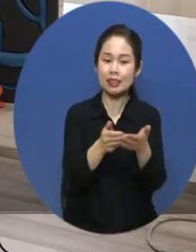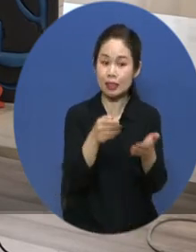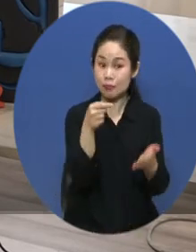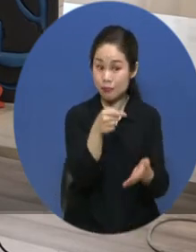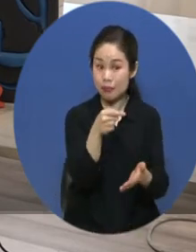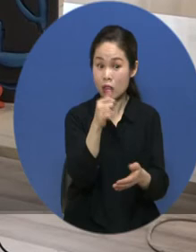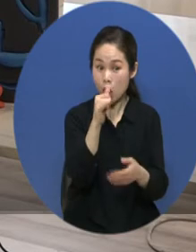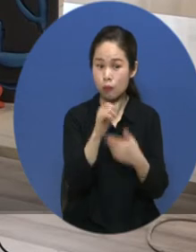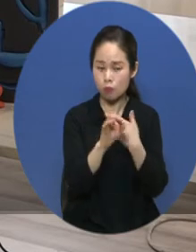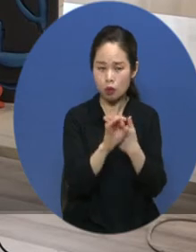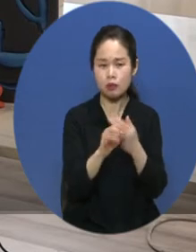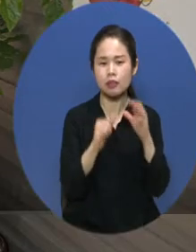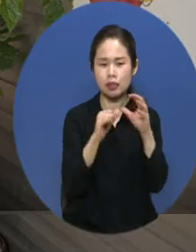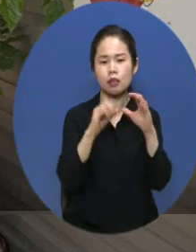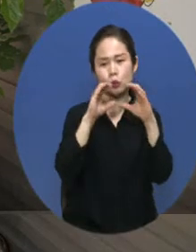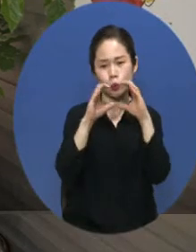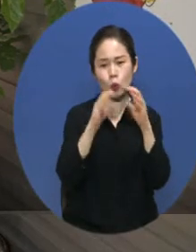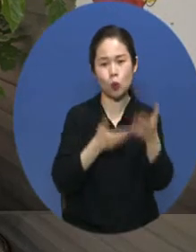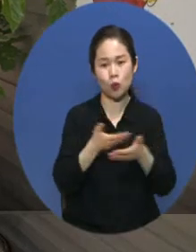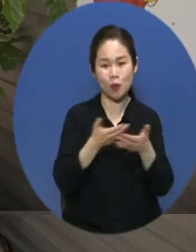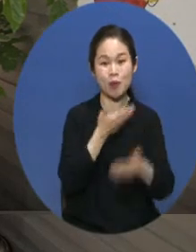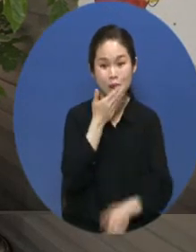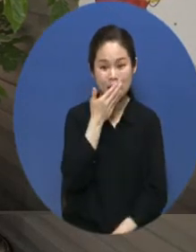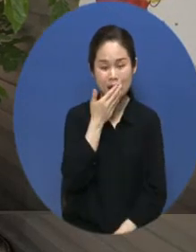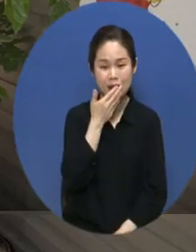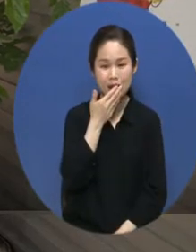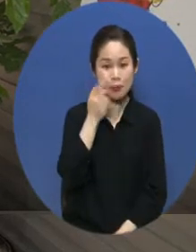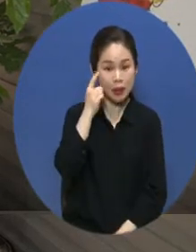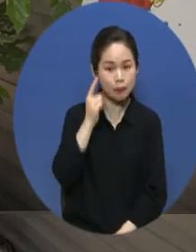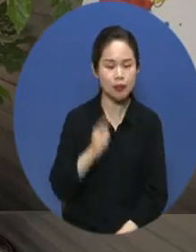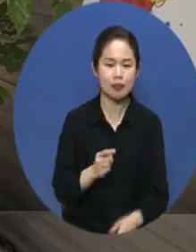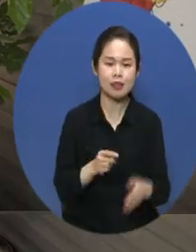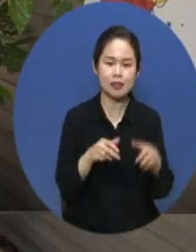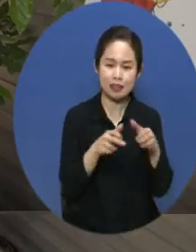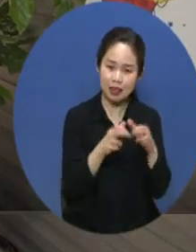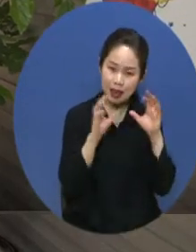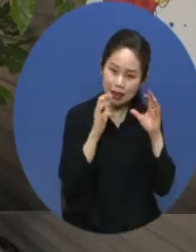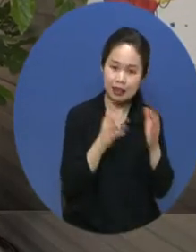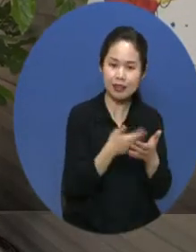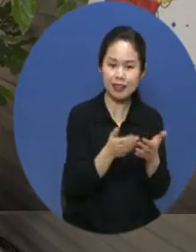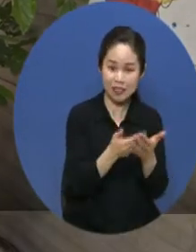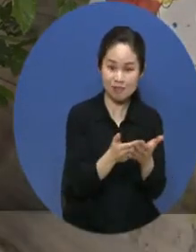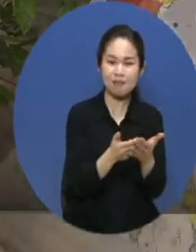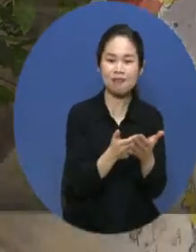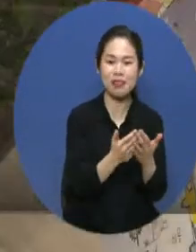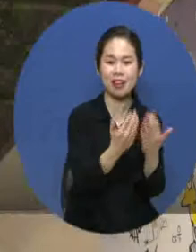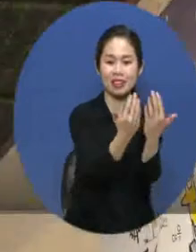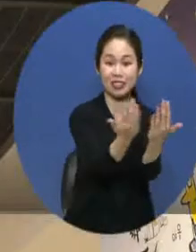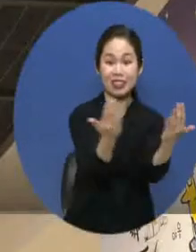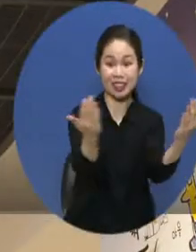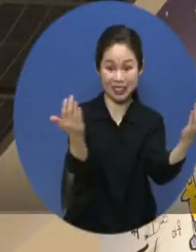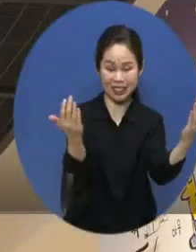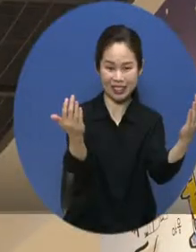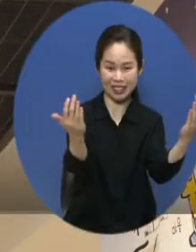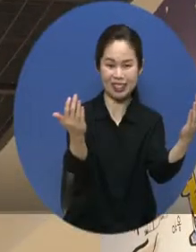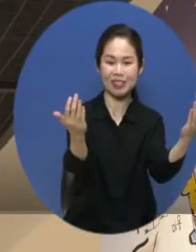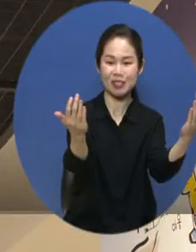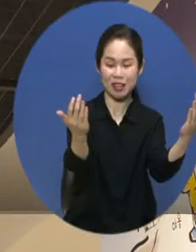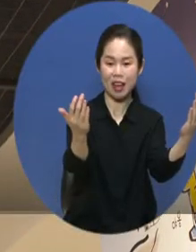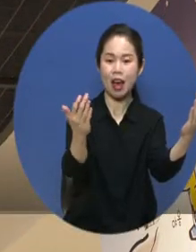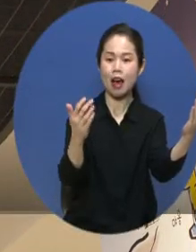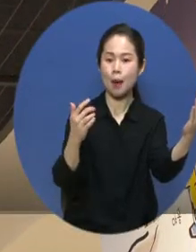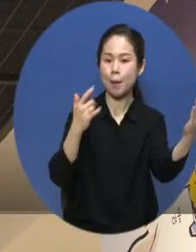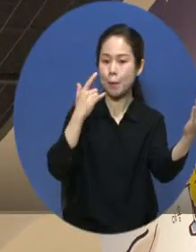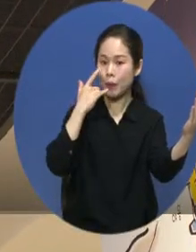도구라고 생각을 하거든요. 장애 아동들이 그림을 그리고 그것들이 전시장에 걸려 있고 걸린 그림을